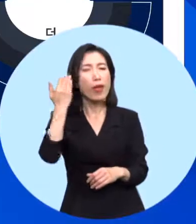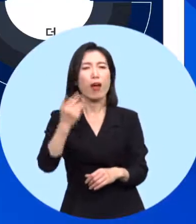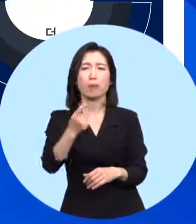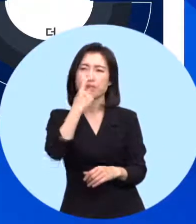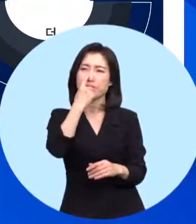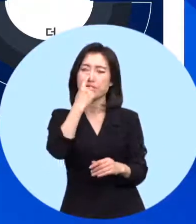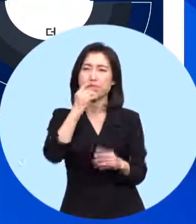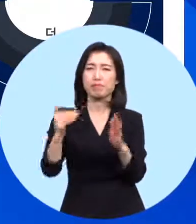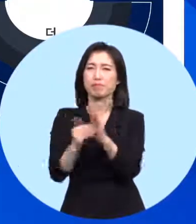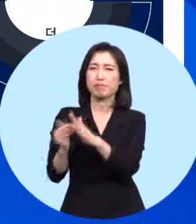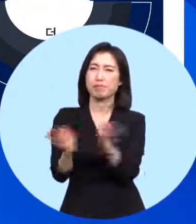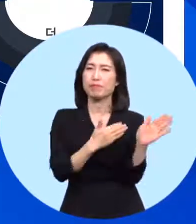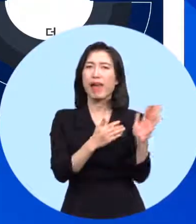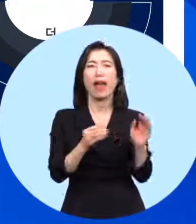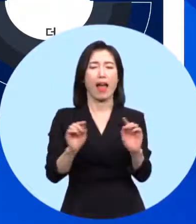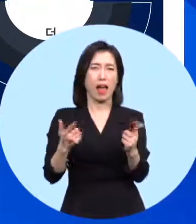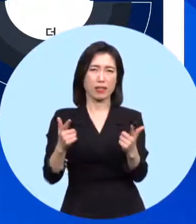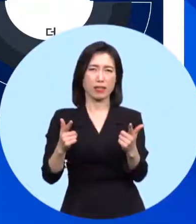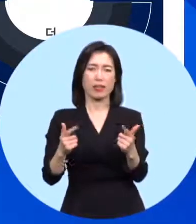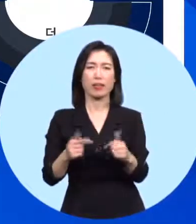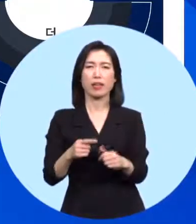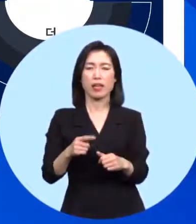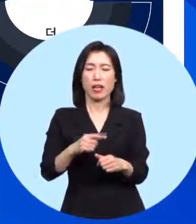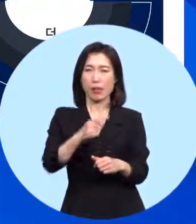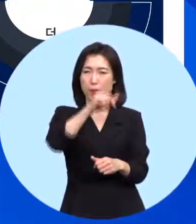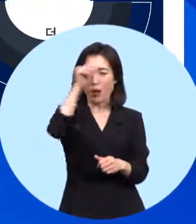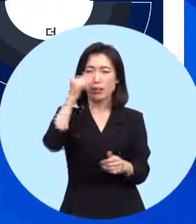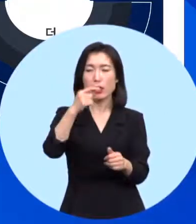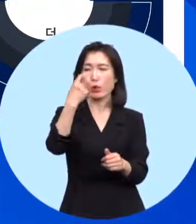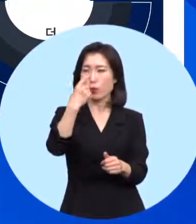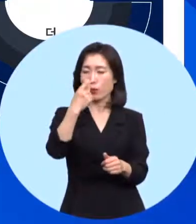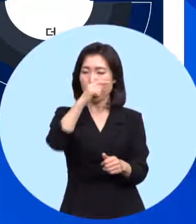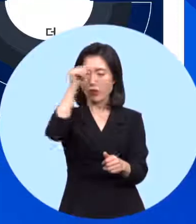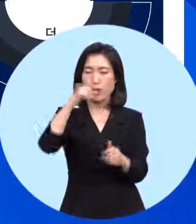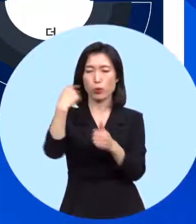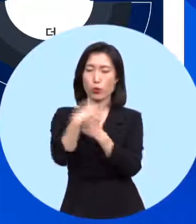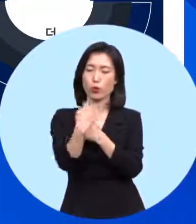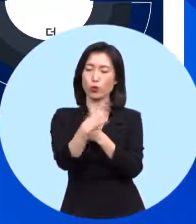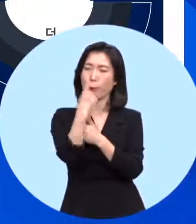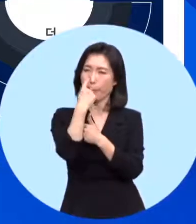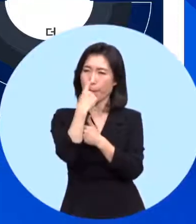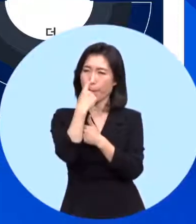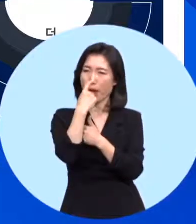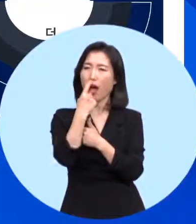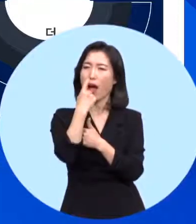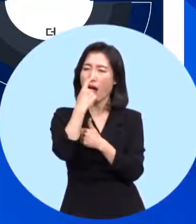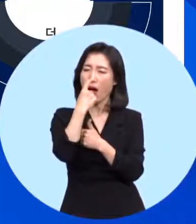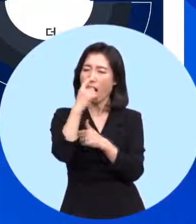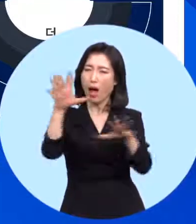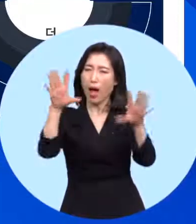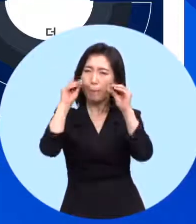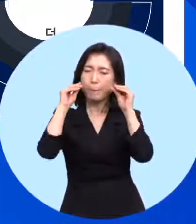것으로 끝나는 것이 아니라 그 습득한 재능을 가지고 지역사회에 기부하는 것,